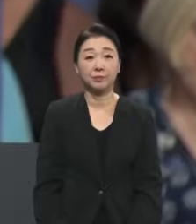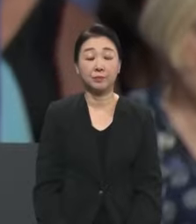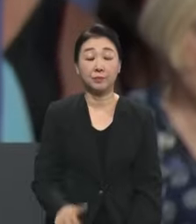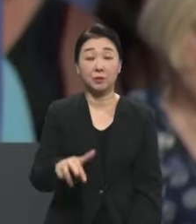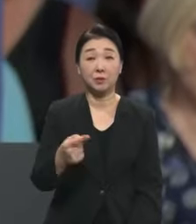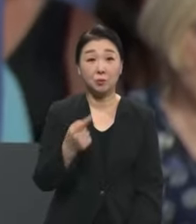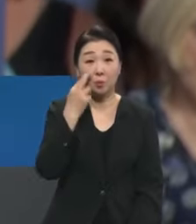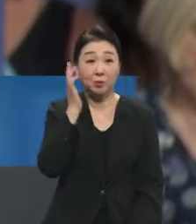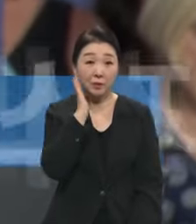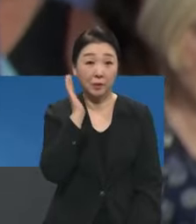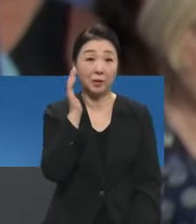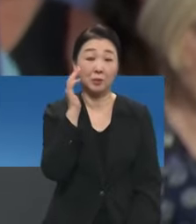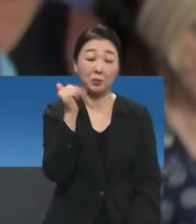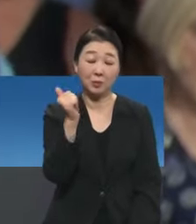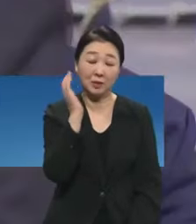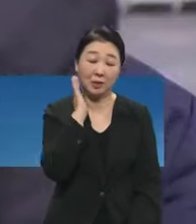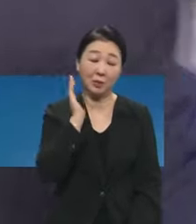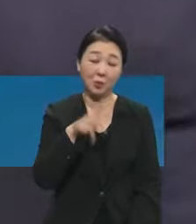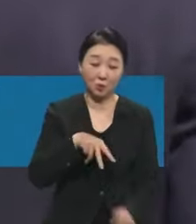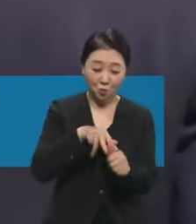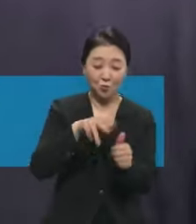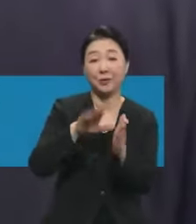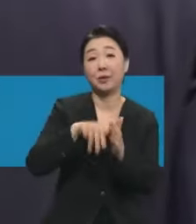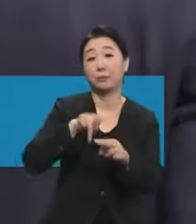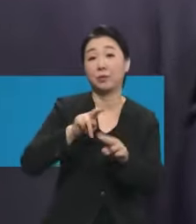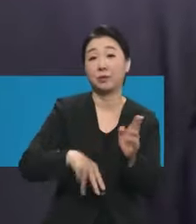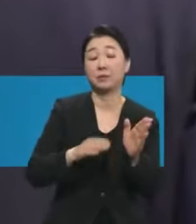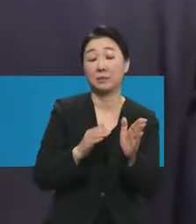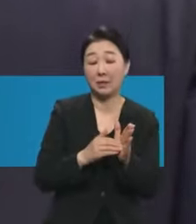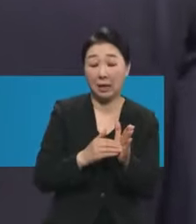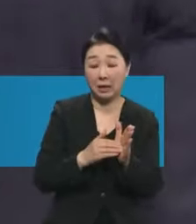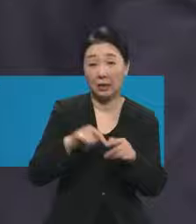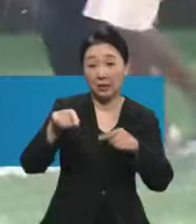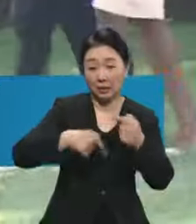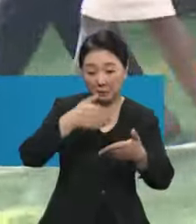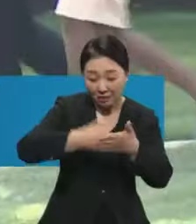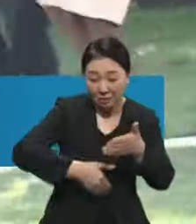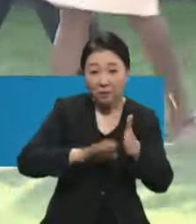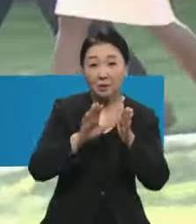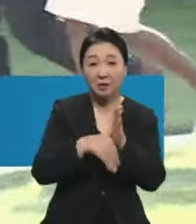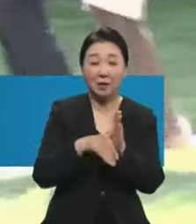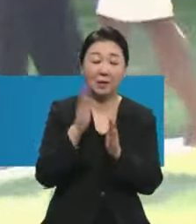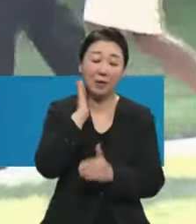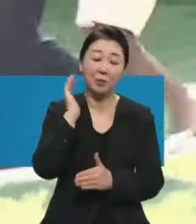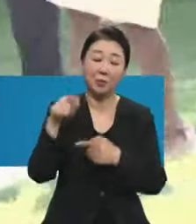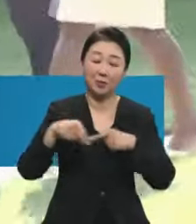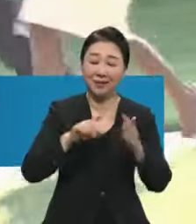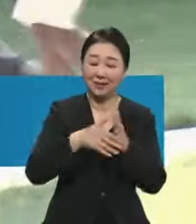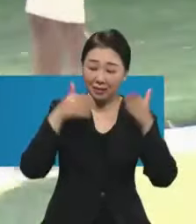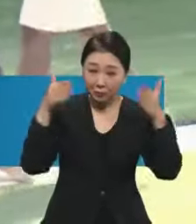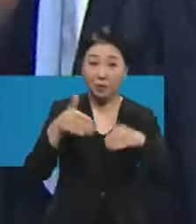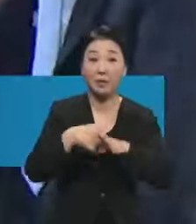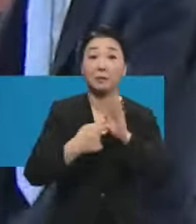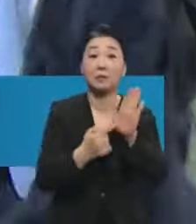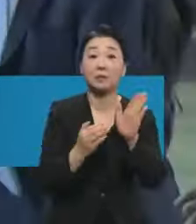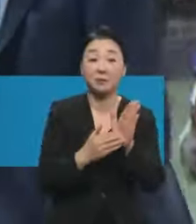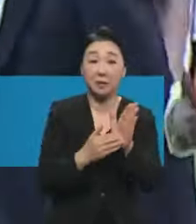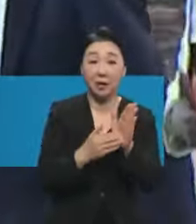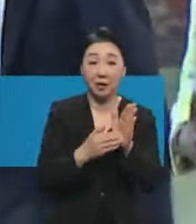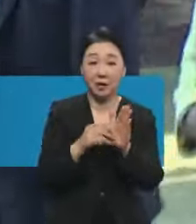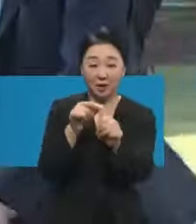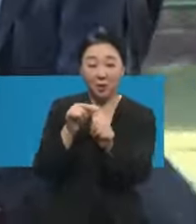조 바이든 미국 대통령이 대선 후보에서 물러났습니다. 남은 임기 동안 대통령 임무 수행에 집중하겠다고 했습니다. 후임으로는